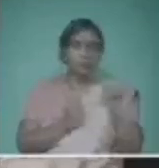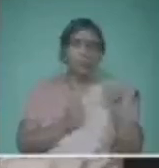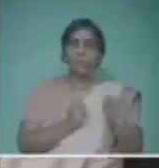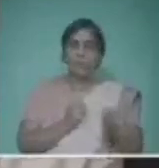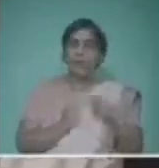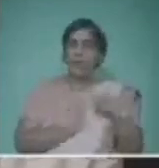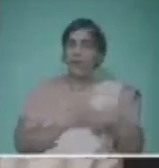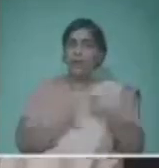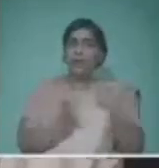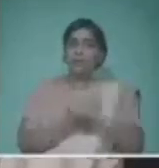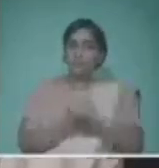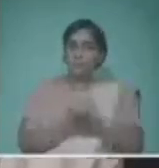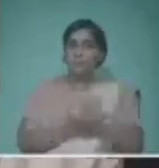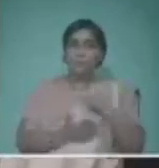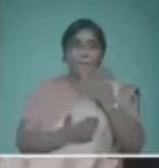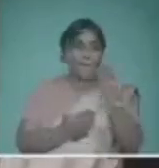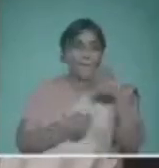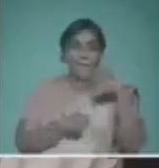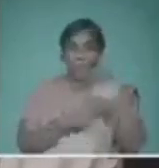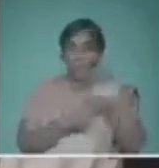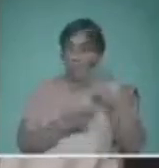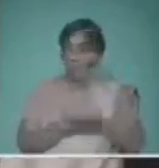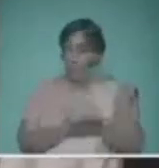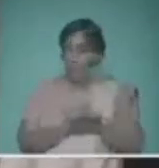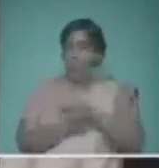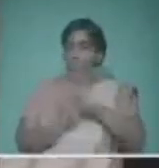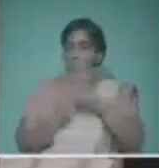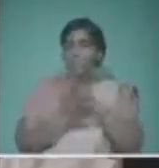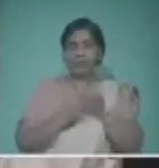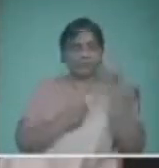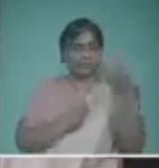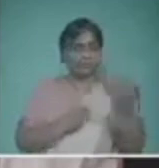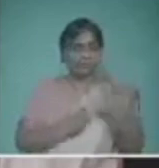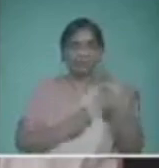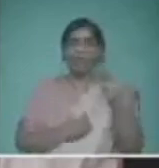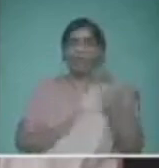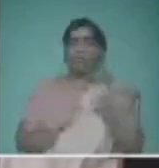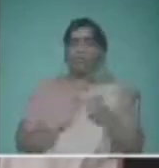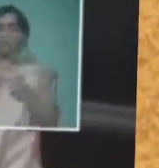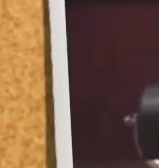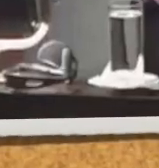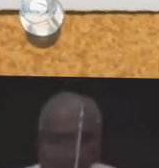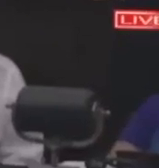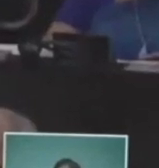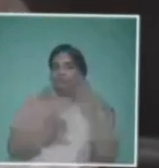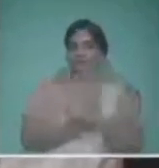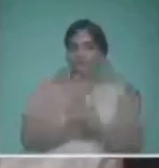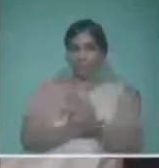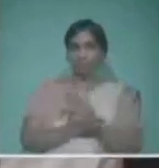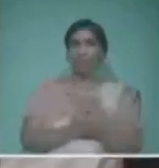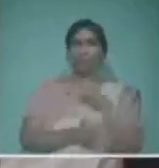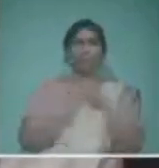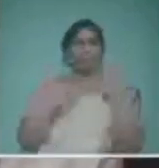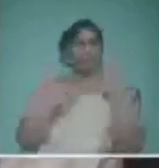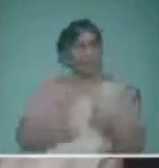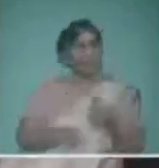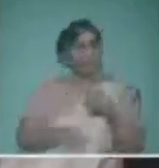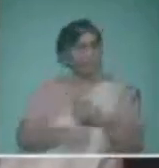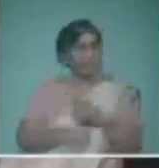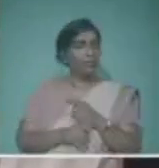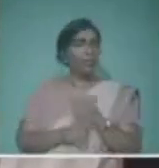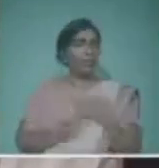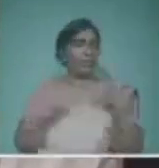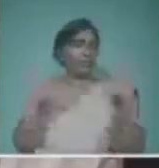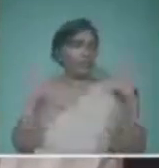ලංකා බැංකුව මහජන බැංකුවේ මුළු කොටස් අයිතියෙන් 120% ප්‍රමාණය පොලි අනුපාතික වැඩි කිරීම කෙසේ වෙතත්